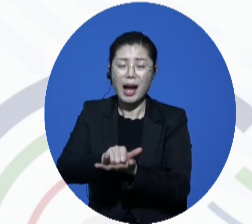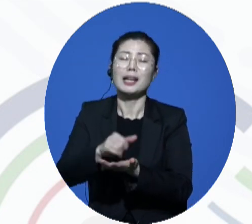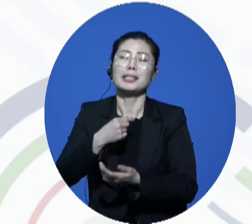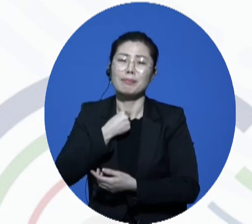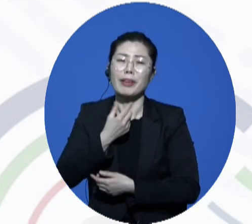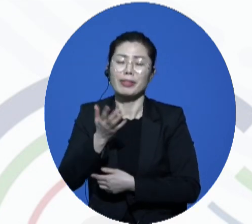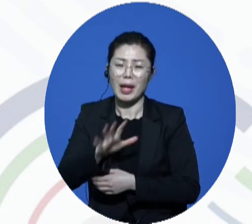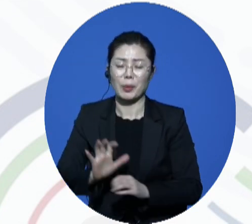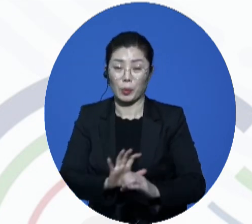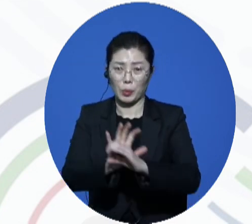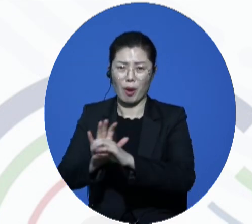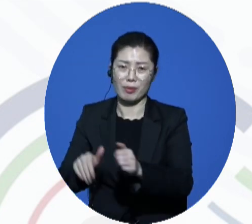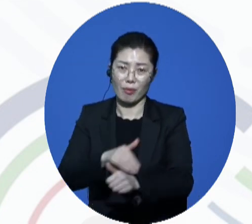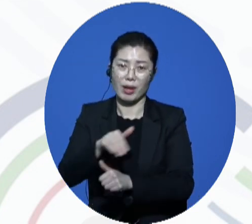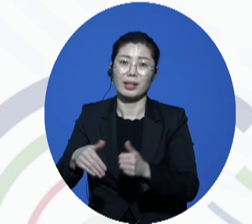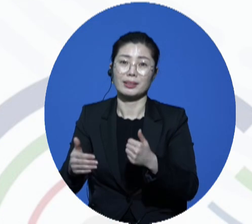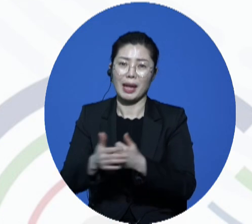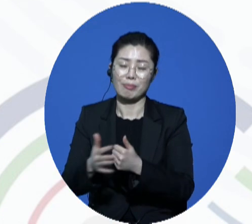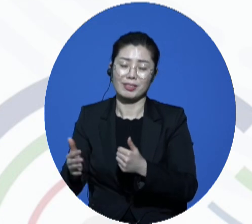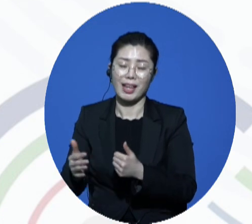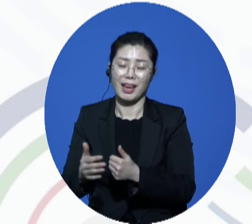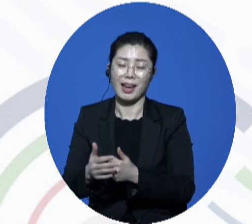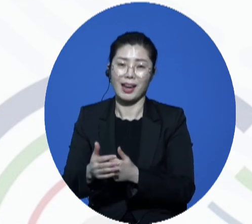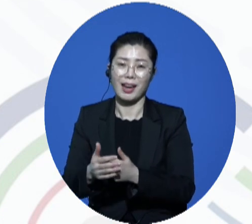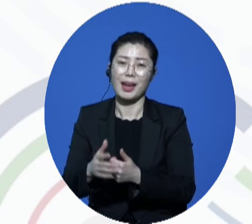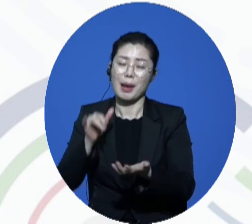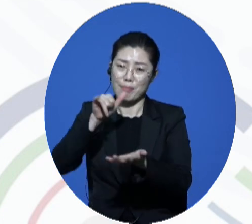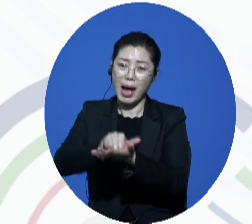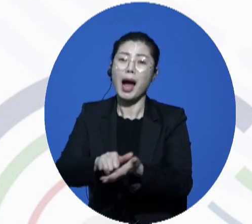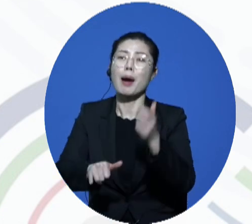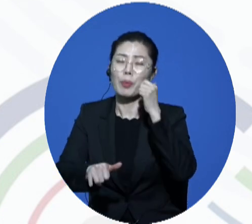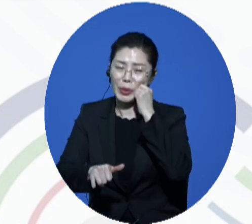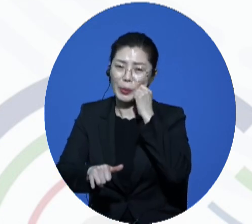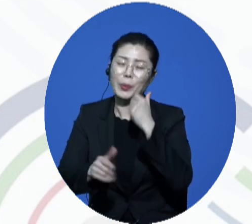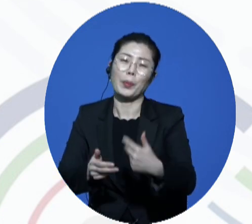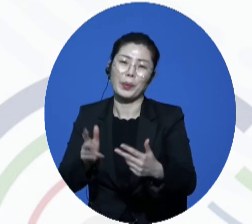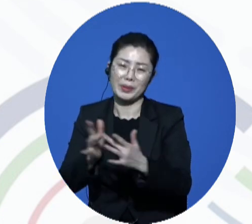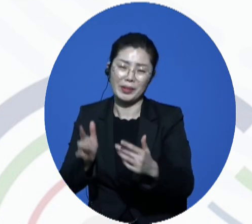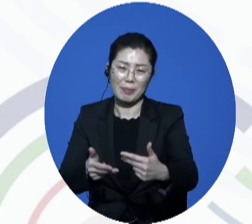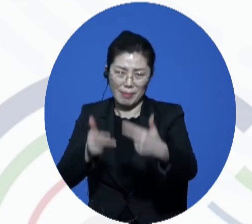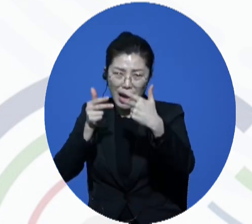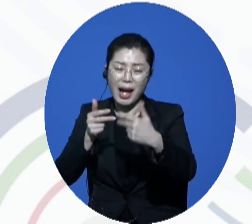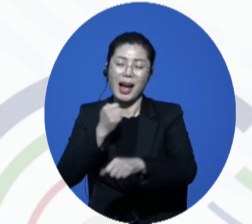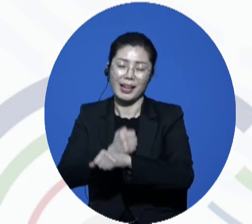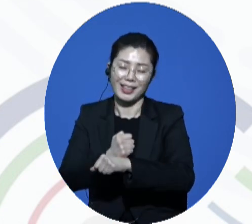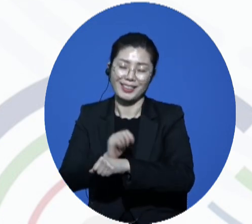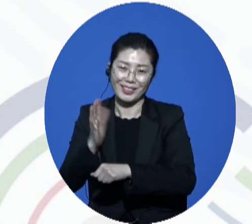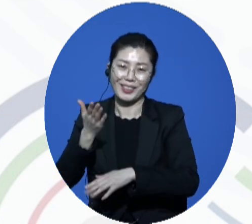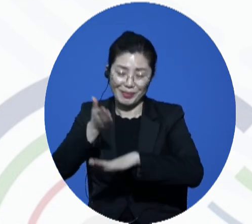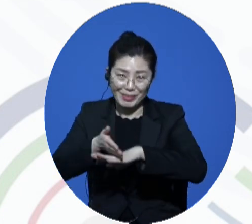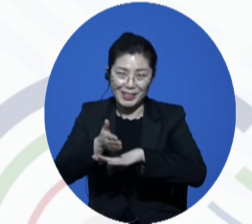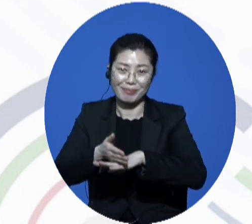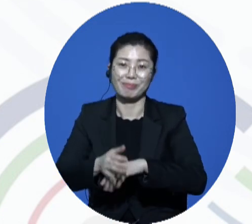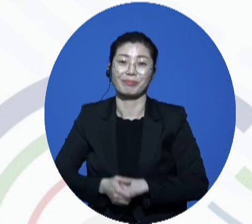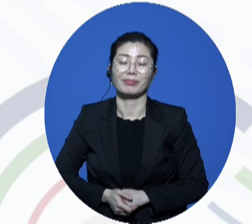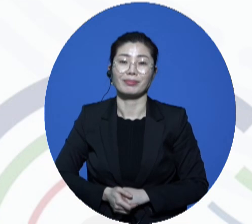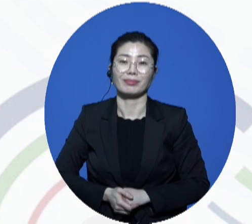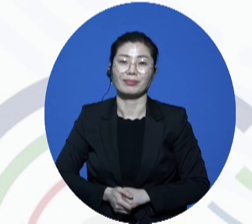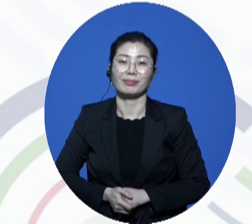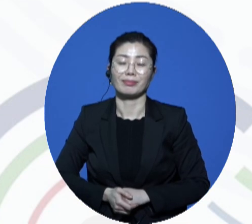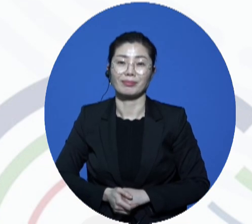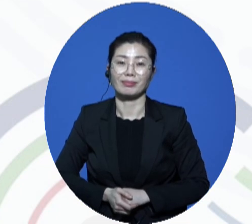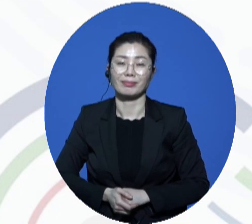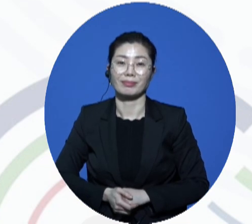코로나가 contact 있기 때문에 online. 그래도 온라인으로 이렇게 계속 연락할 수 있게 됩니다. 네, 감사합니다. 예, 이진희